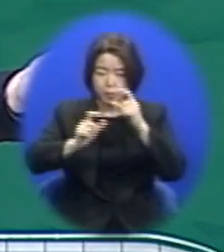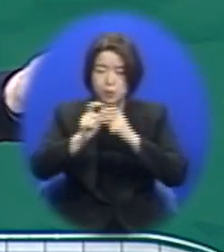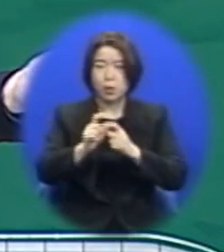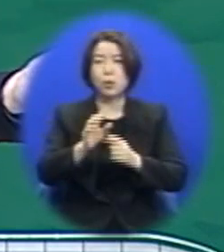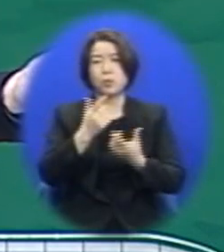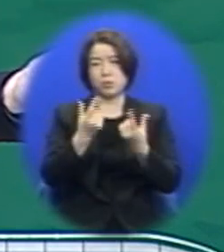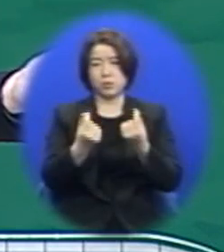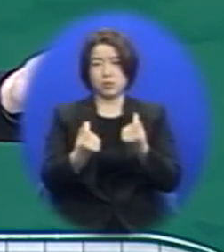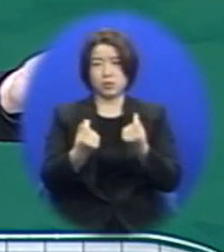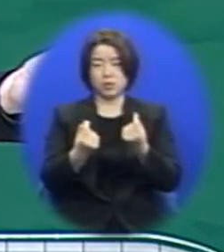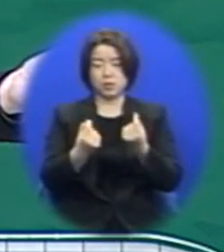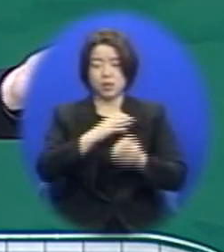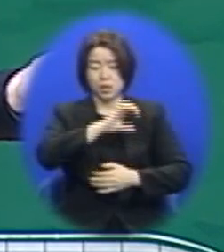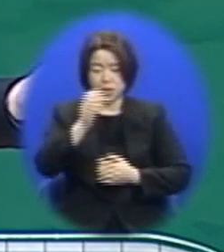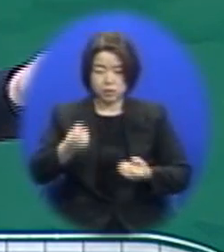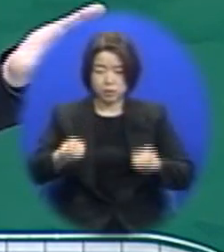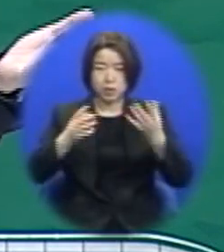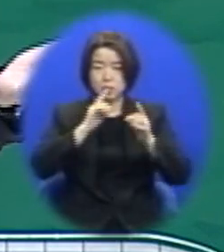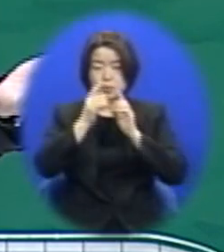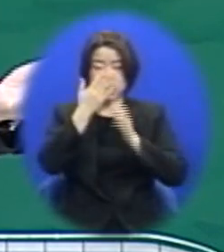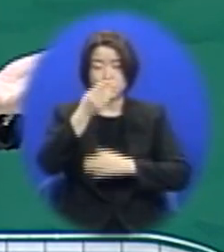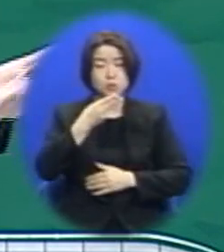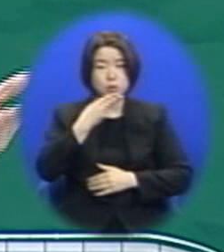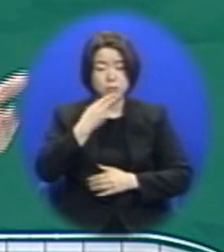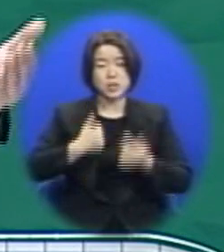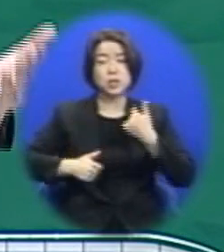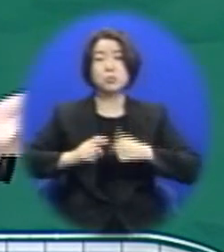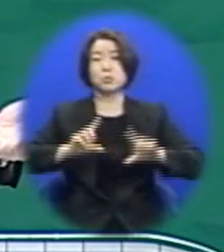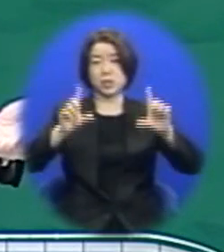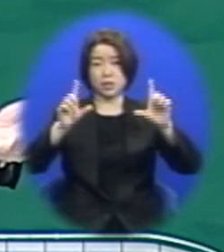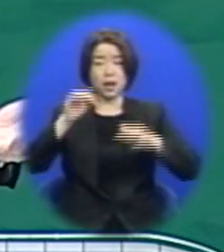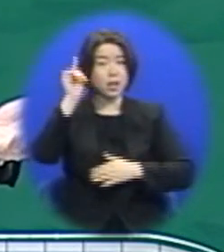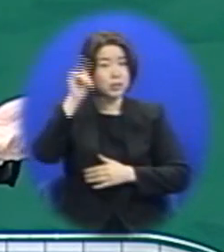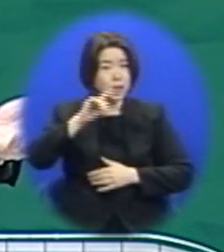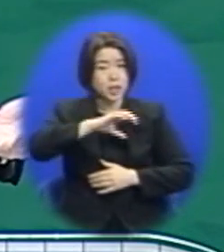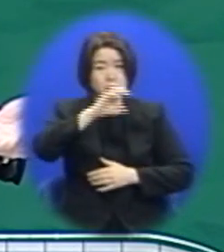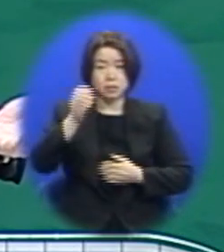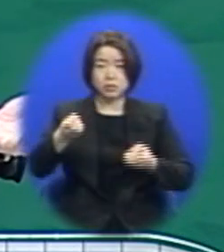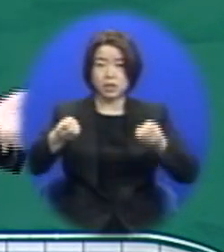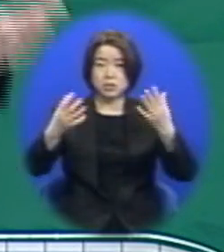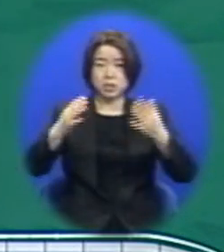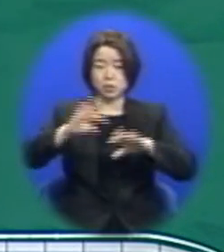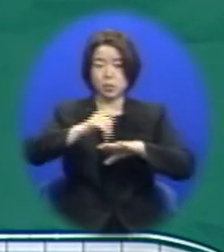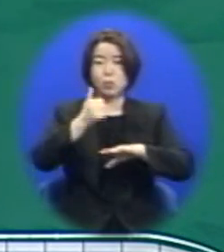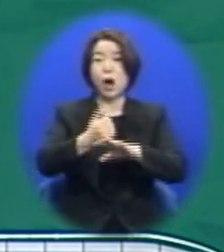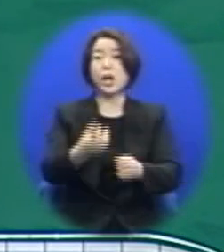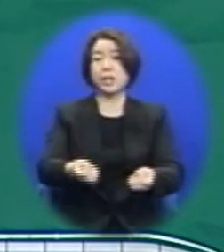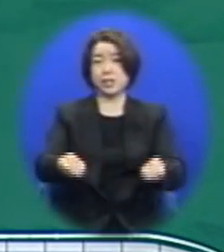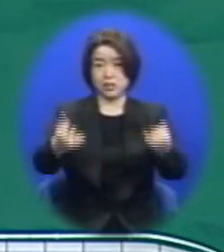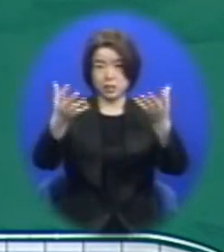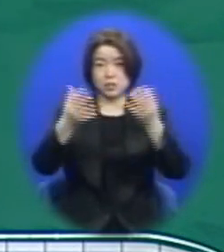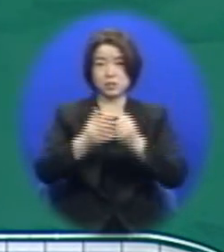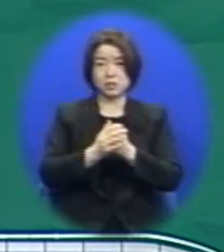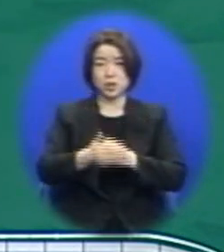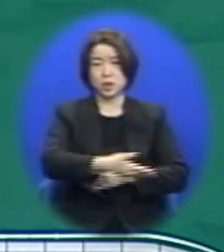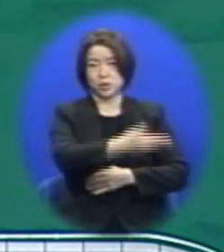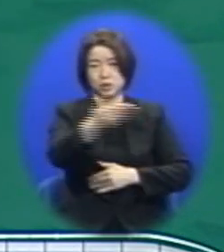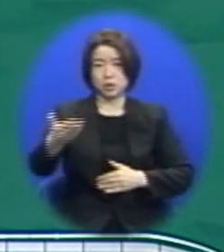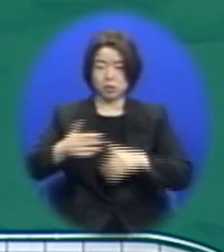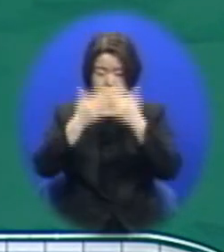기쁨의 날. 내일 성탄절 예배는 왕의 잔치예요. 여러분들을 다